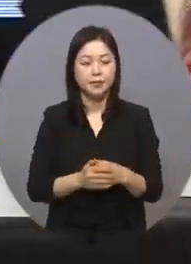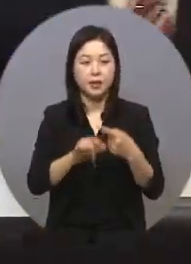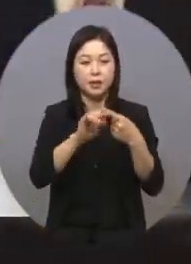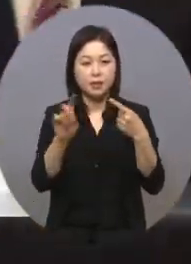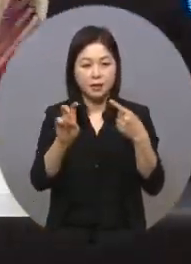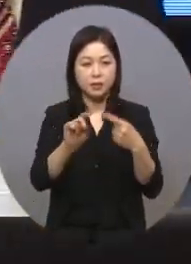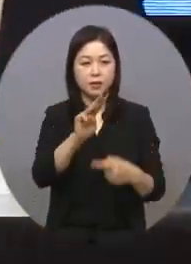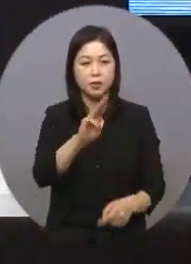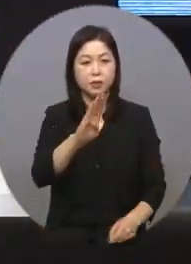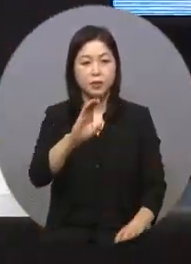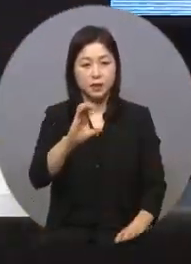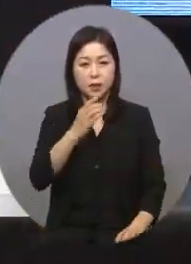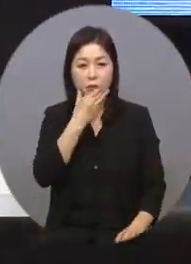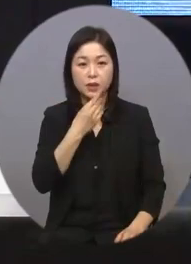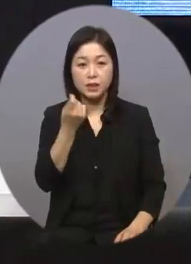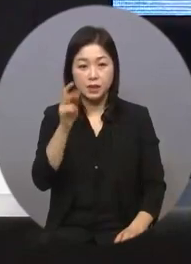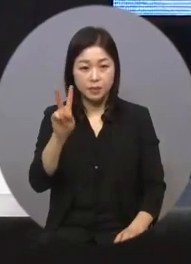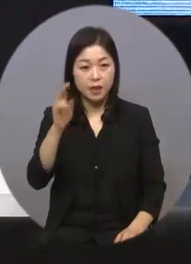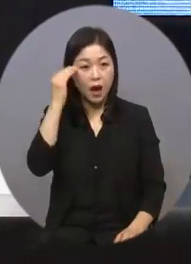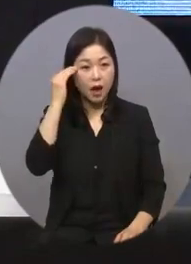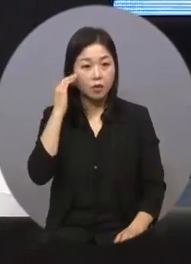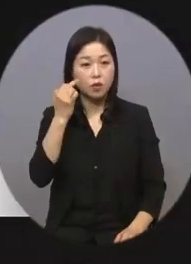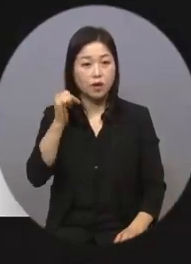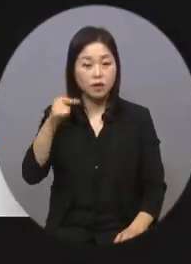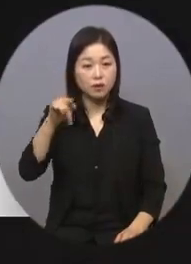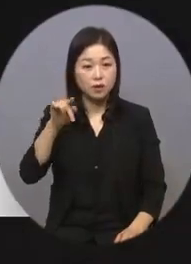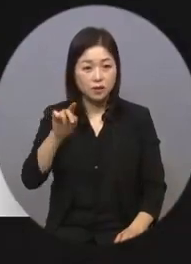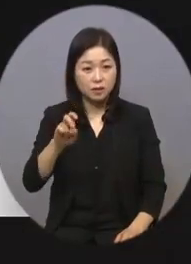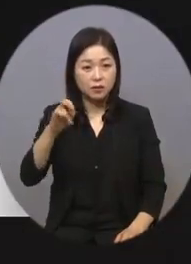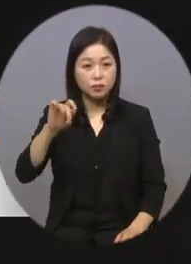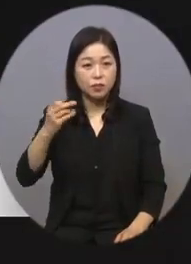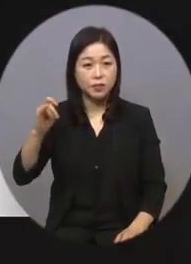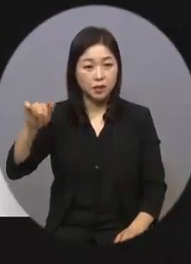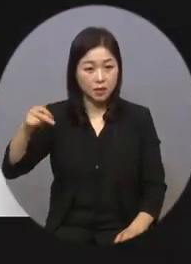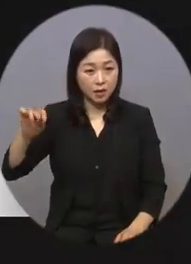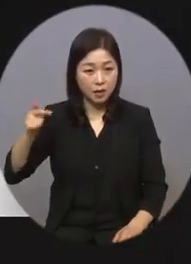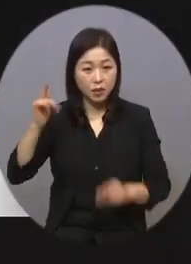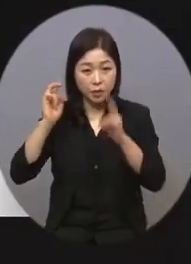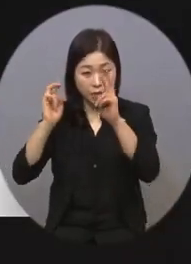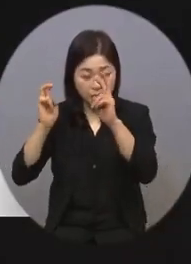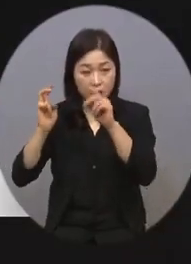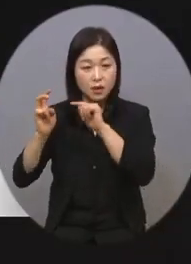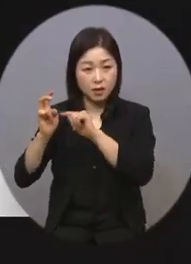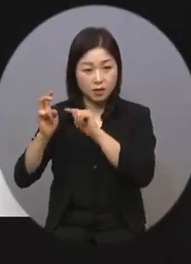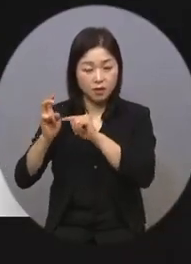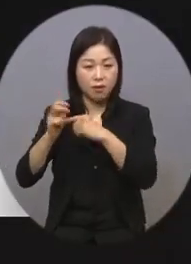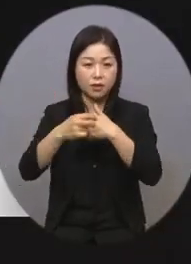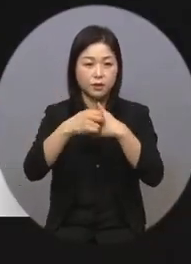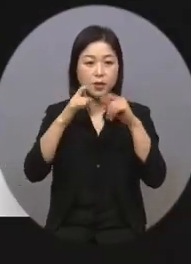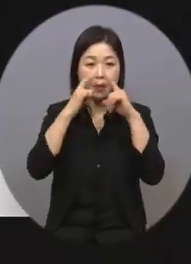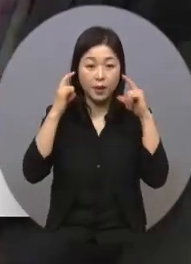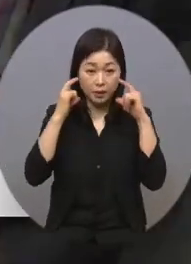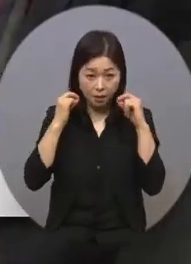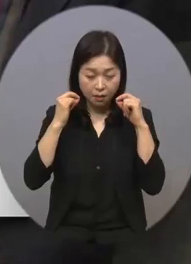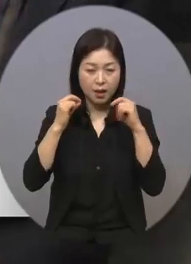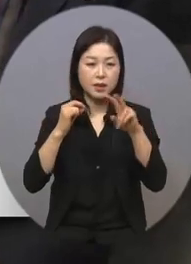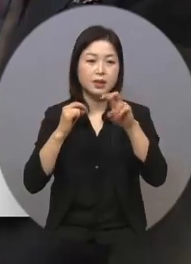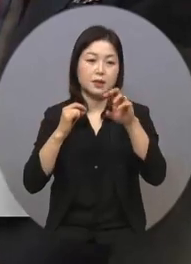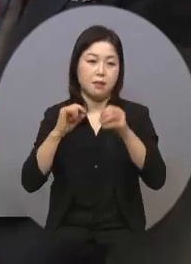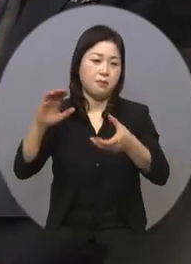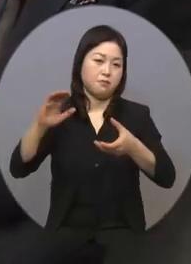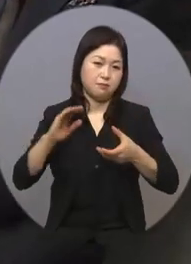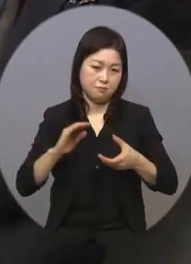20일 WBC 복지TV는 한국 황금 불빛상 그룹 지톡 플랫폼으로부터 의료용 마스크 총 20만 장을